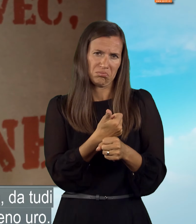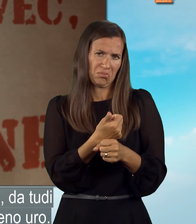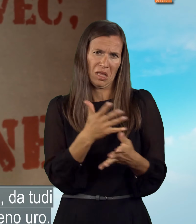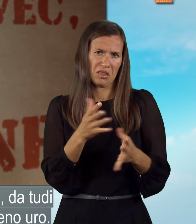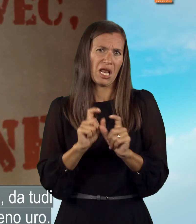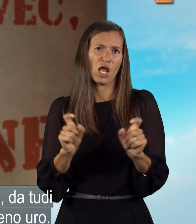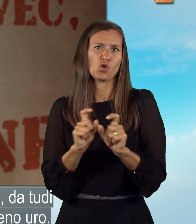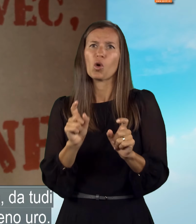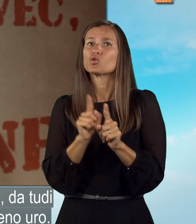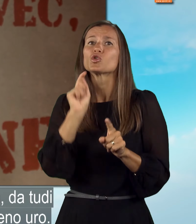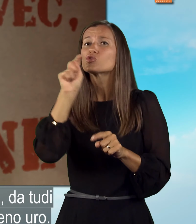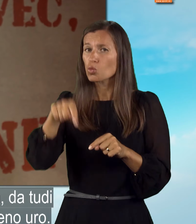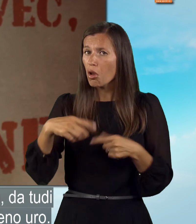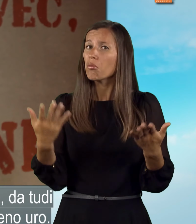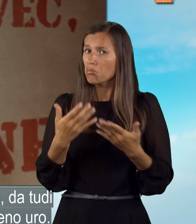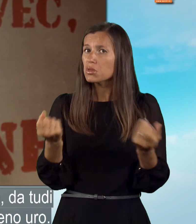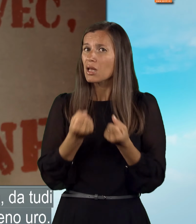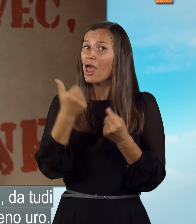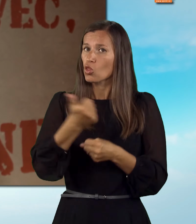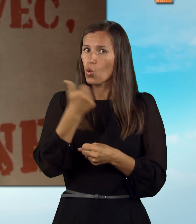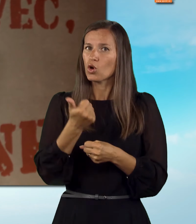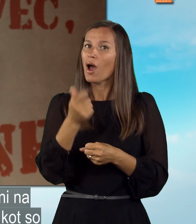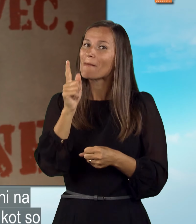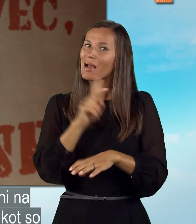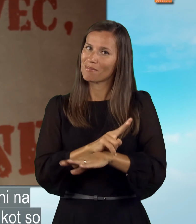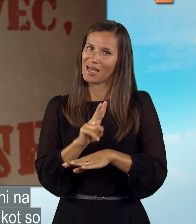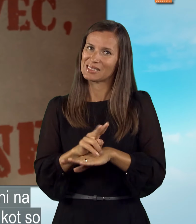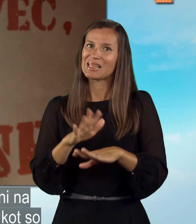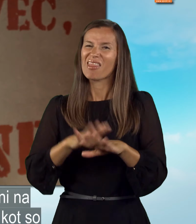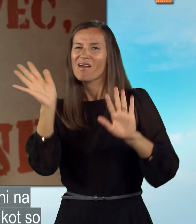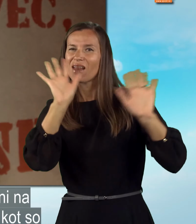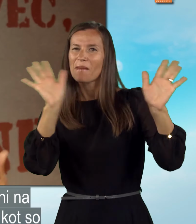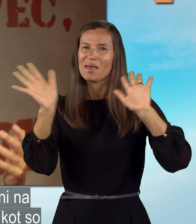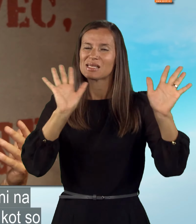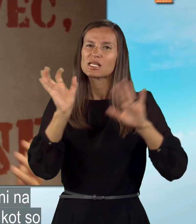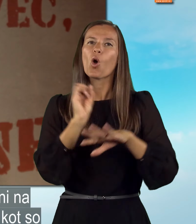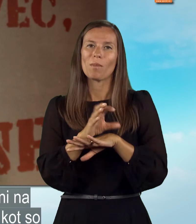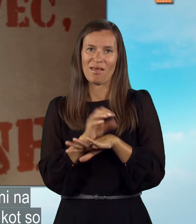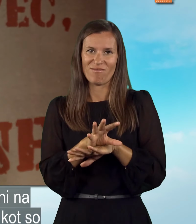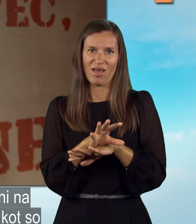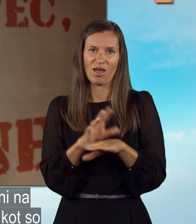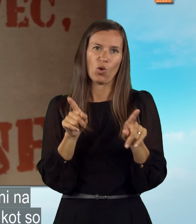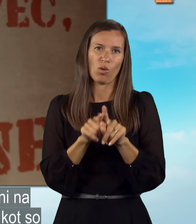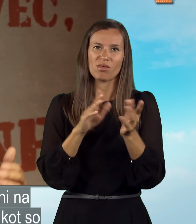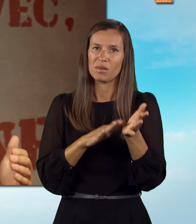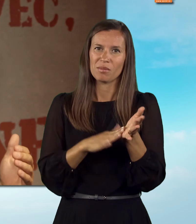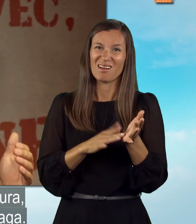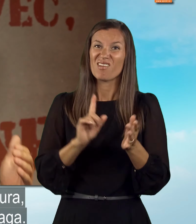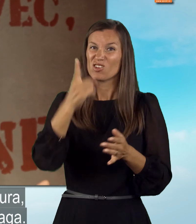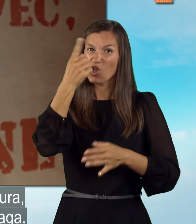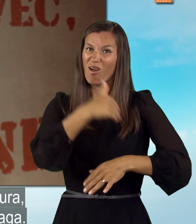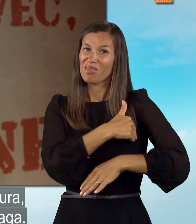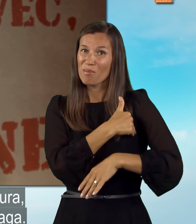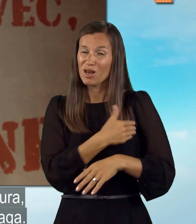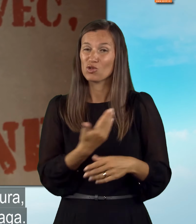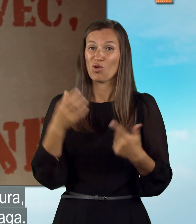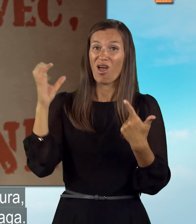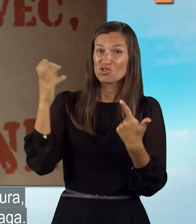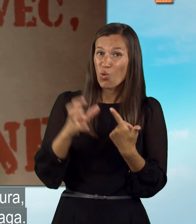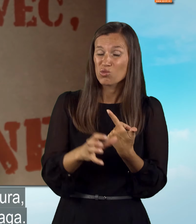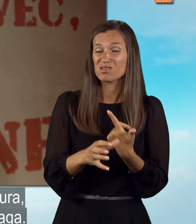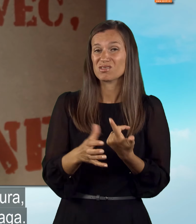nobenega razloga, da tudi zunaj ne bi trenirali eno uro, bodite pa pozorni na vremenske vplive, kot so visoka